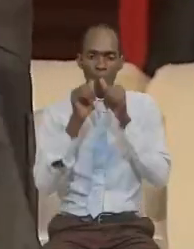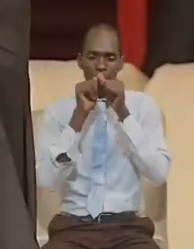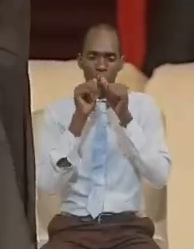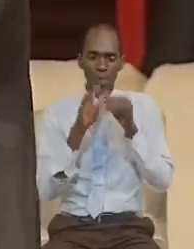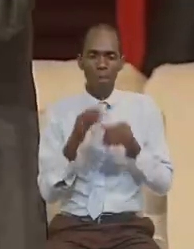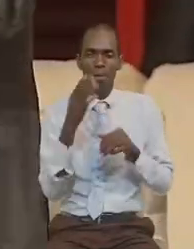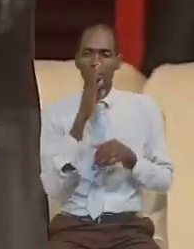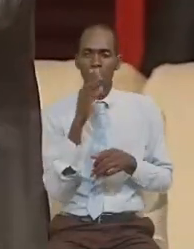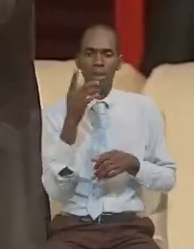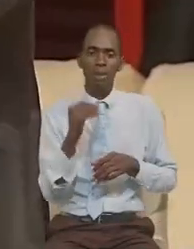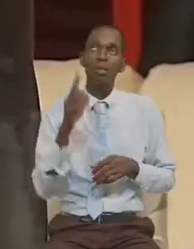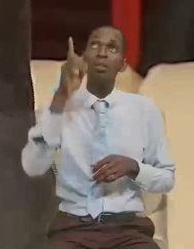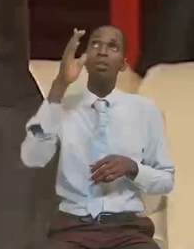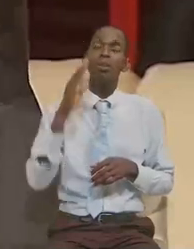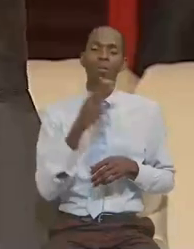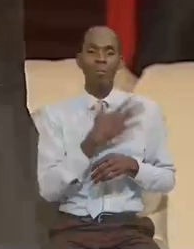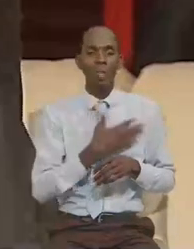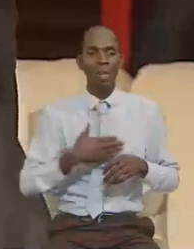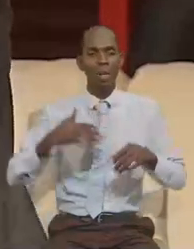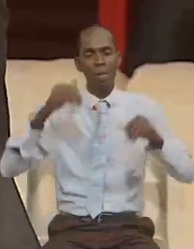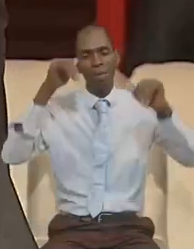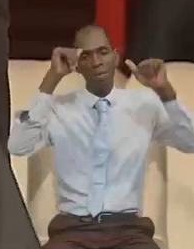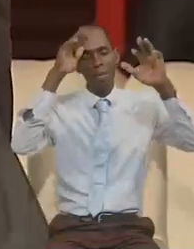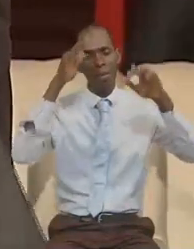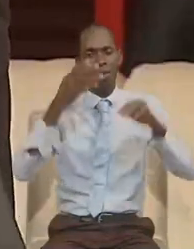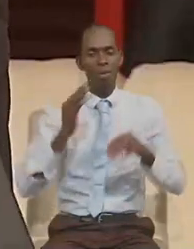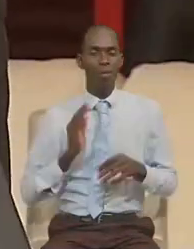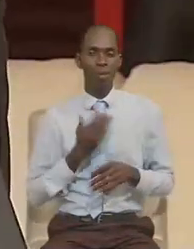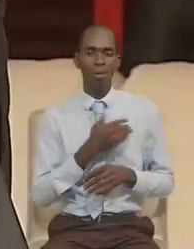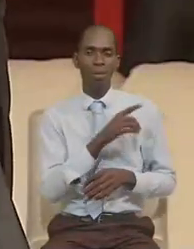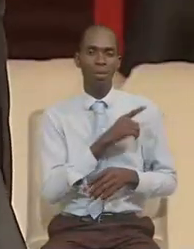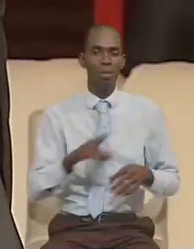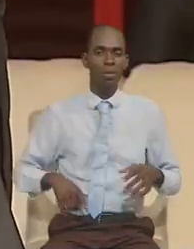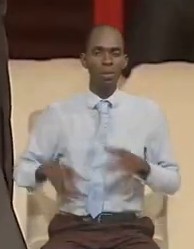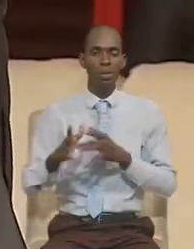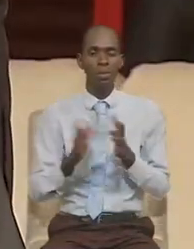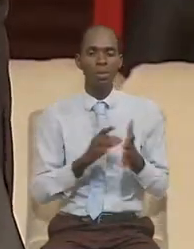Béni soit Dieu le Père de notre Seigneur Jésus-Christ,